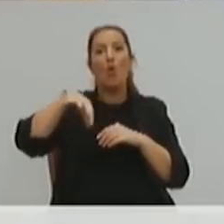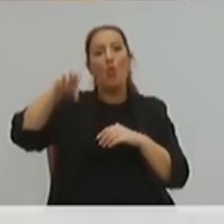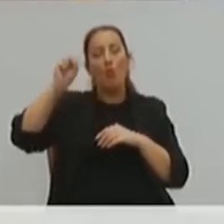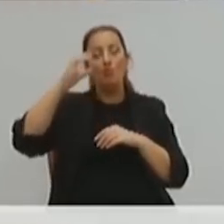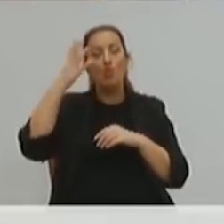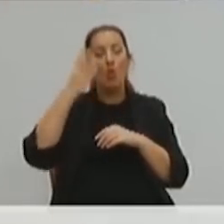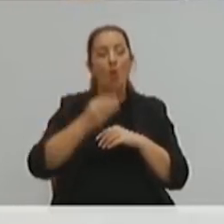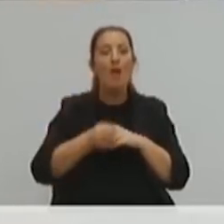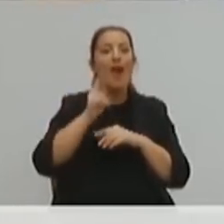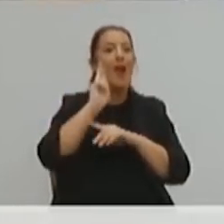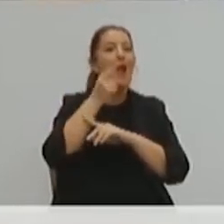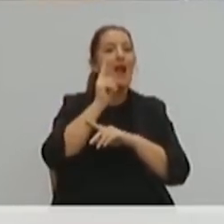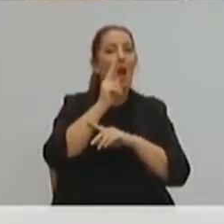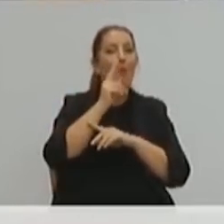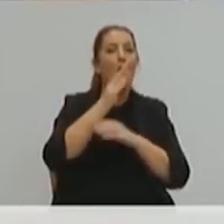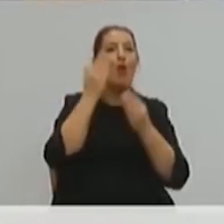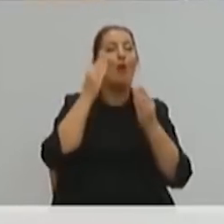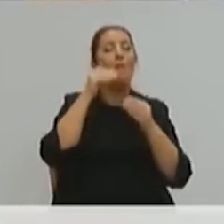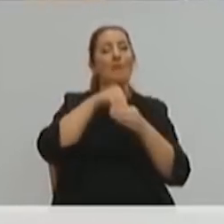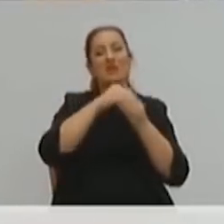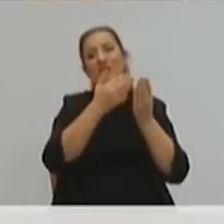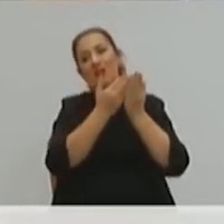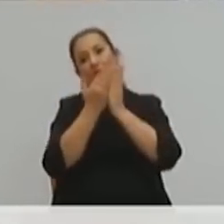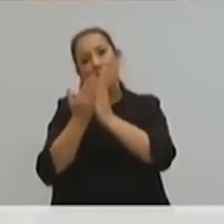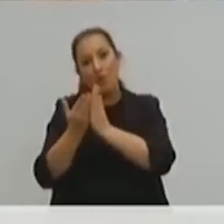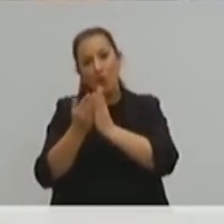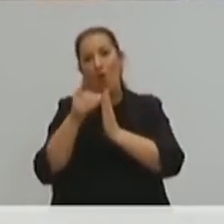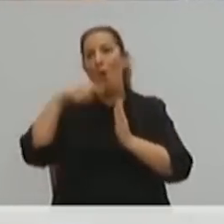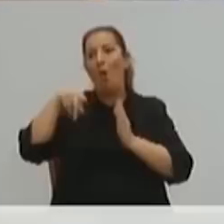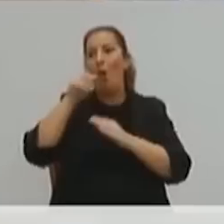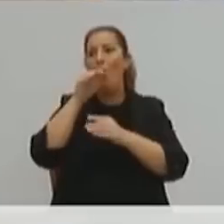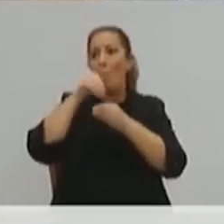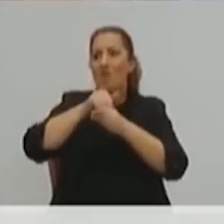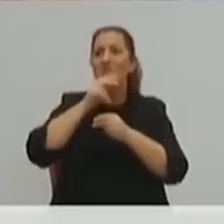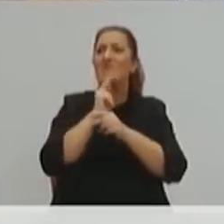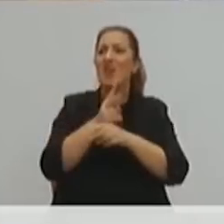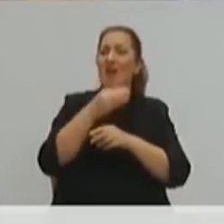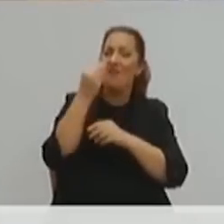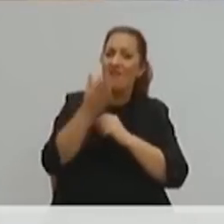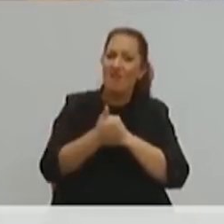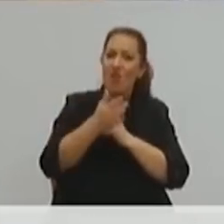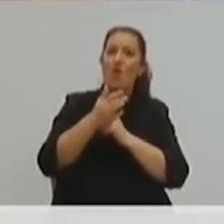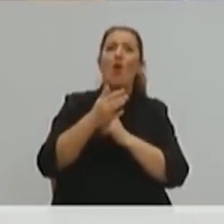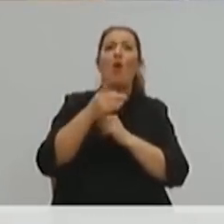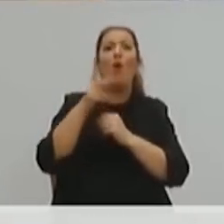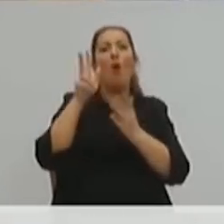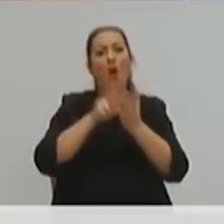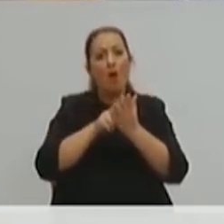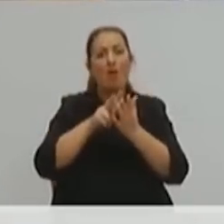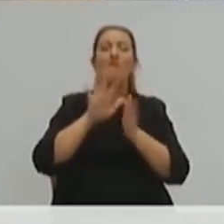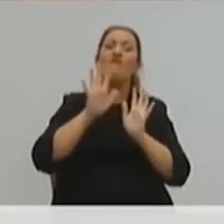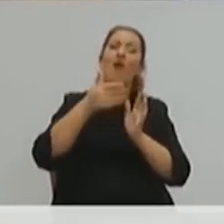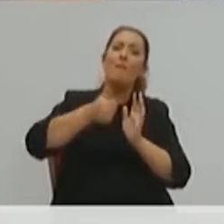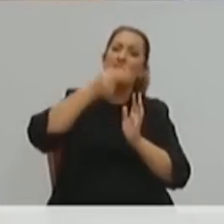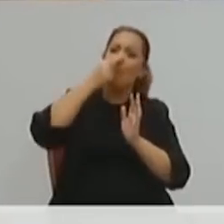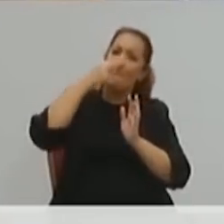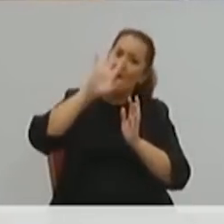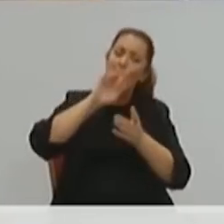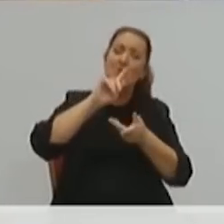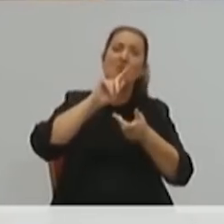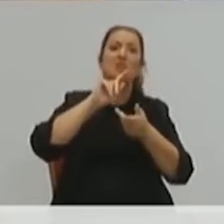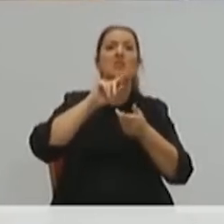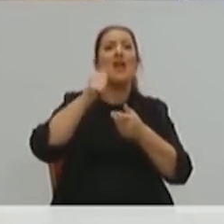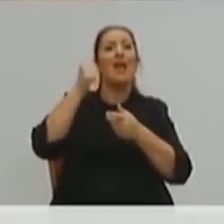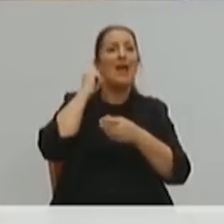raporumuzu meclise sunuyoruz. Meclis karar veriyor, plan onaylanır. Başkan beğenmezse böyle geri gönderiyor. Tekrar ısrar kararıyla